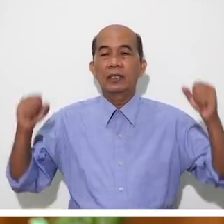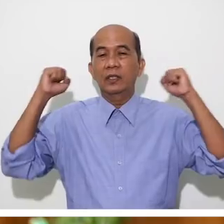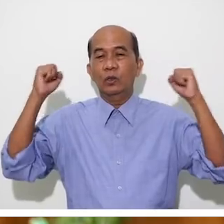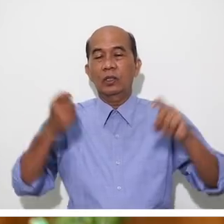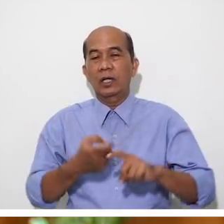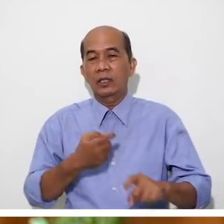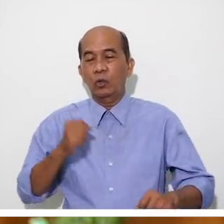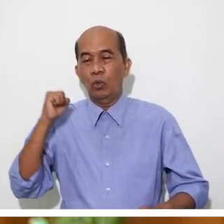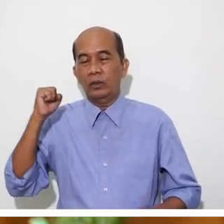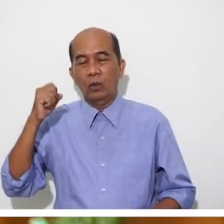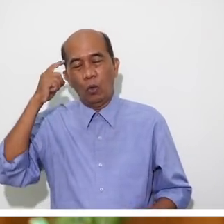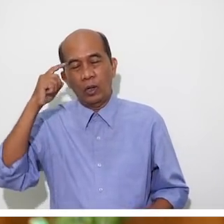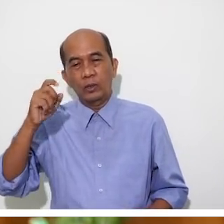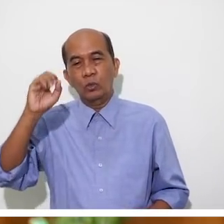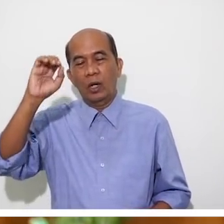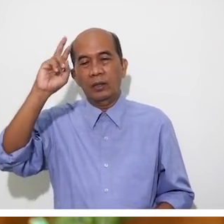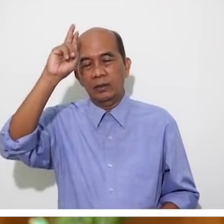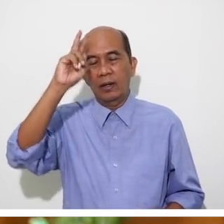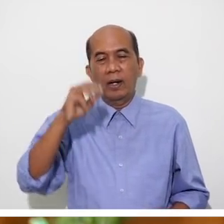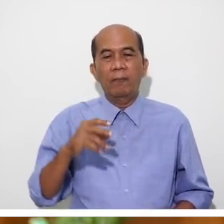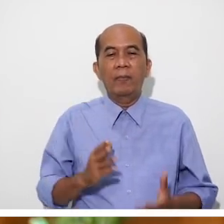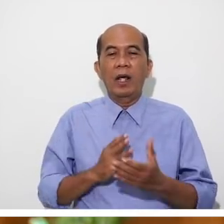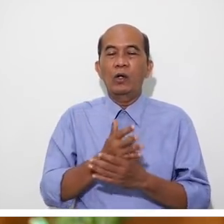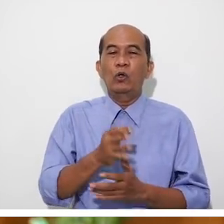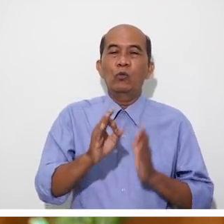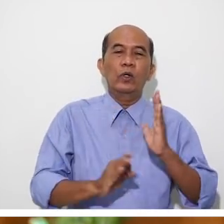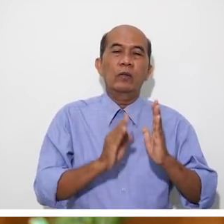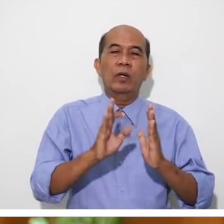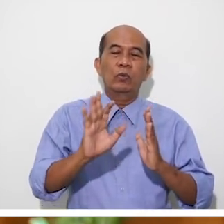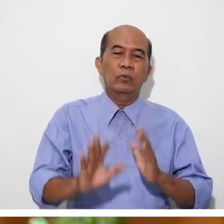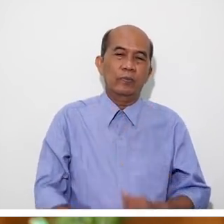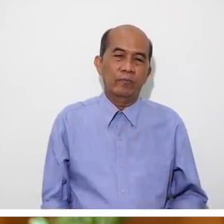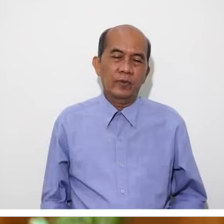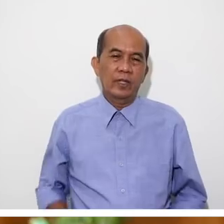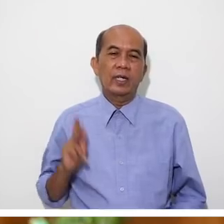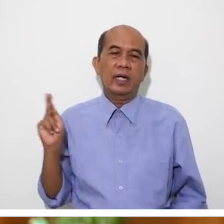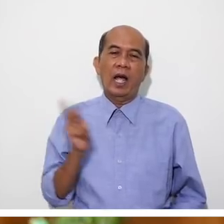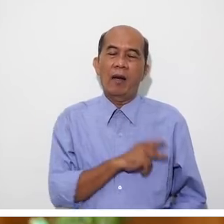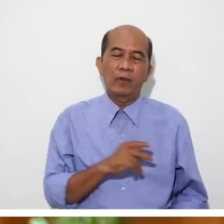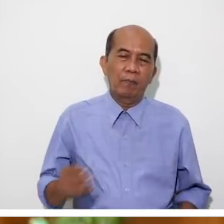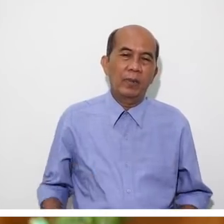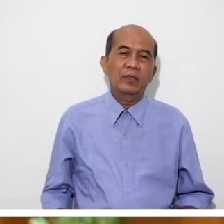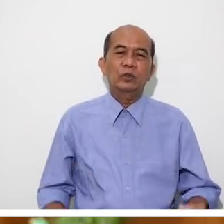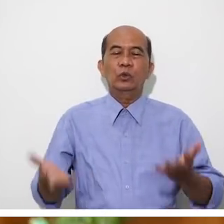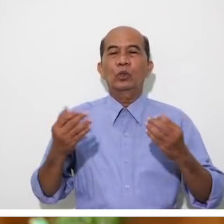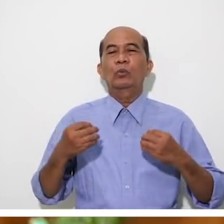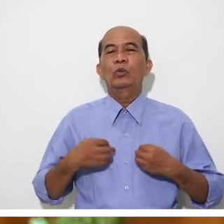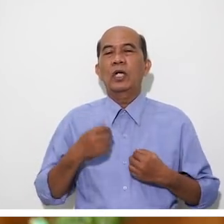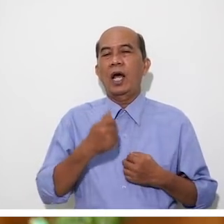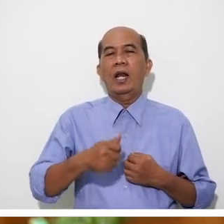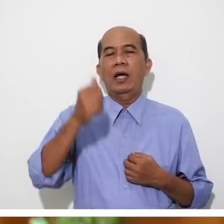dan dikuatkan oleh Tuhan melalui firman-Mu. Kami bersyukur memiliki Allah yang luar